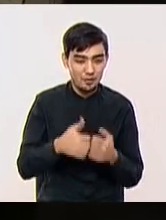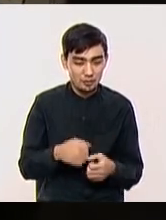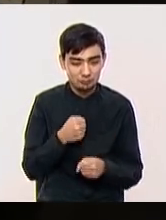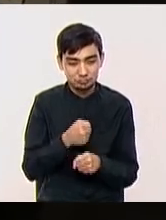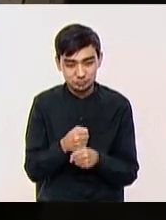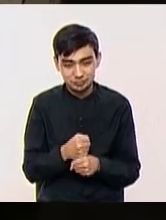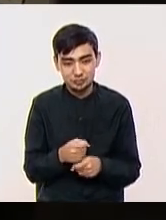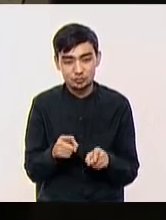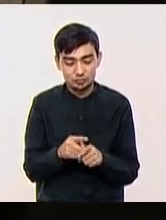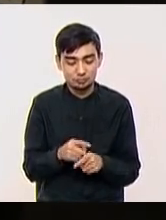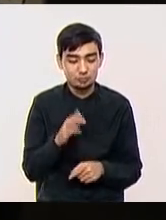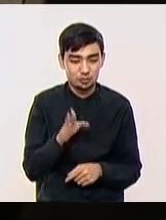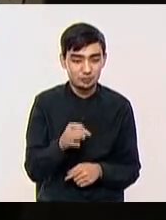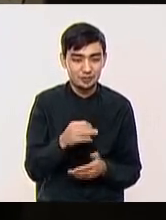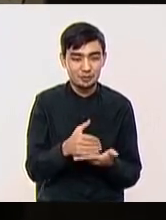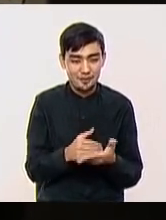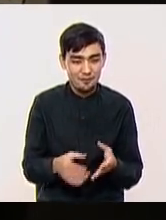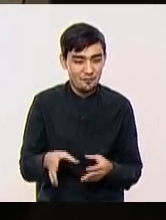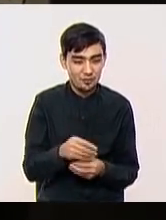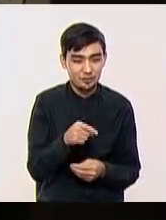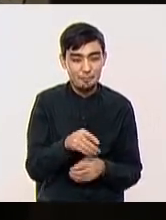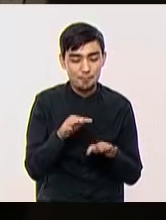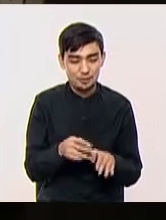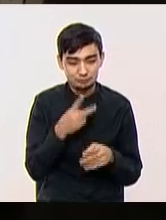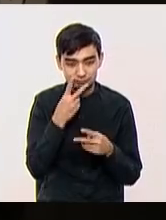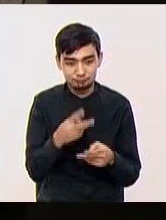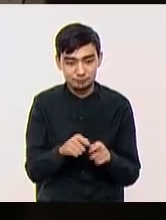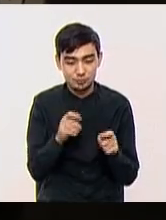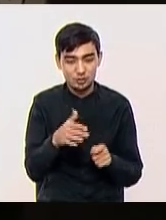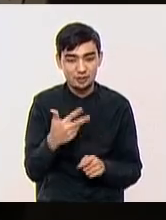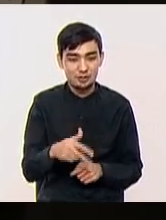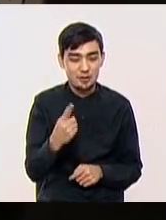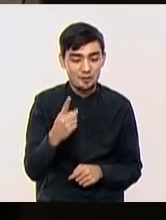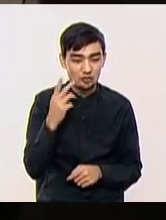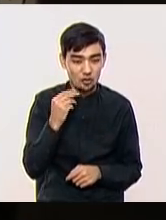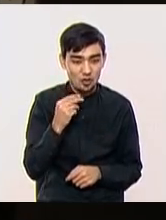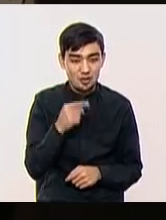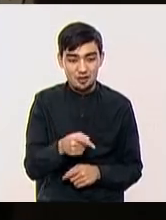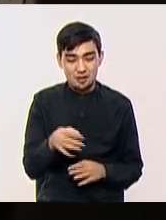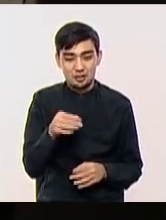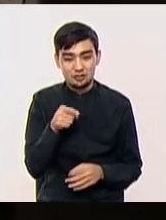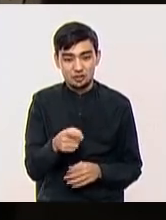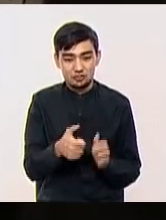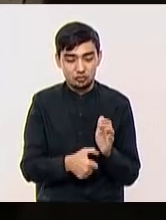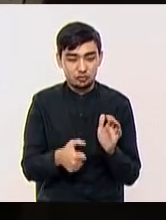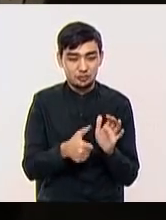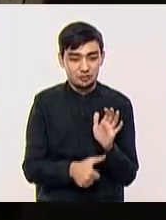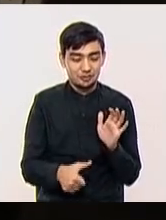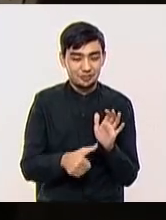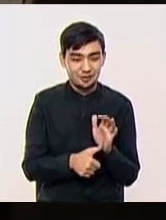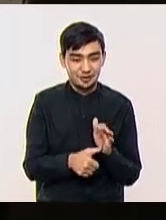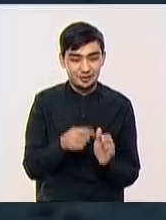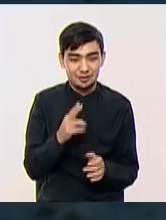жұмыс істейтінде етіп жасаймыз. Тізімнің барлығы сол жерде көрініп тұрады. 31 қаңтарда осы 1666 пәтер